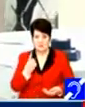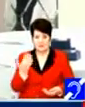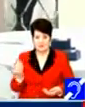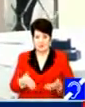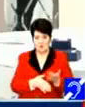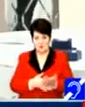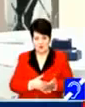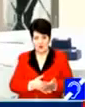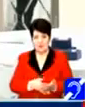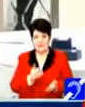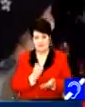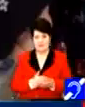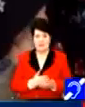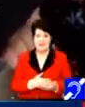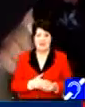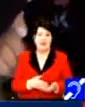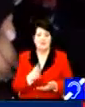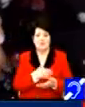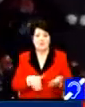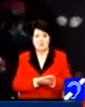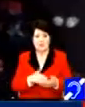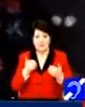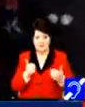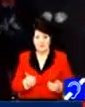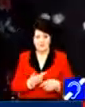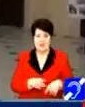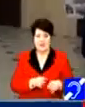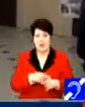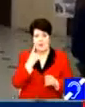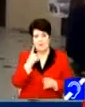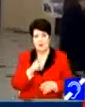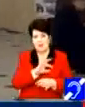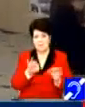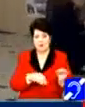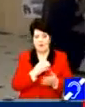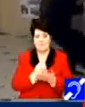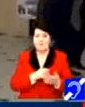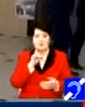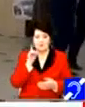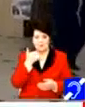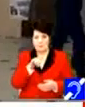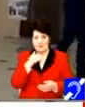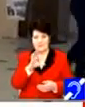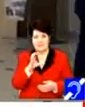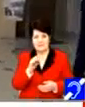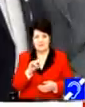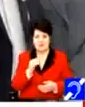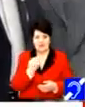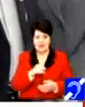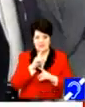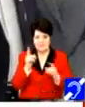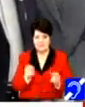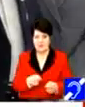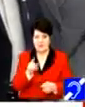cumva, societatea devine mai prosperă. Aceasta a fost prima rundă a programului de granturi mici al Fondului pentru Tineri Bălți și Sângerei. Granturile sunt